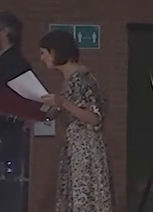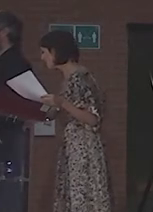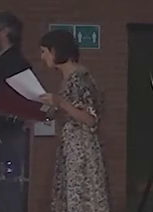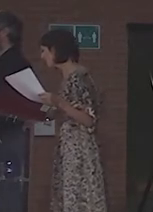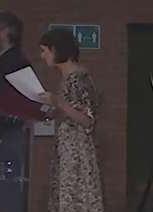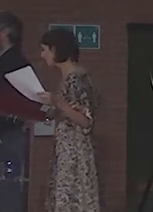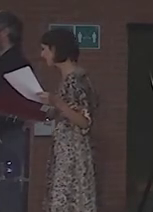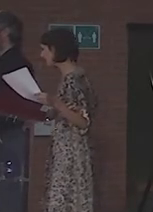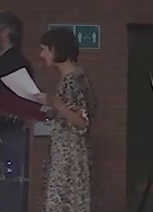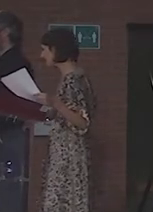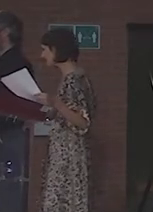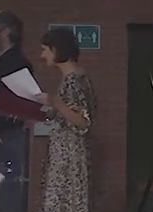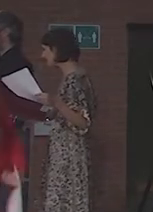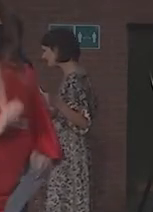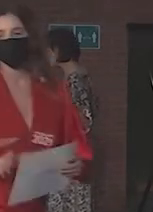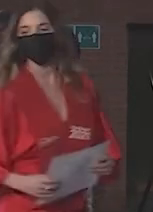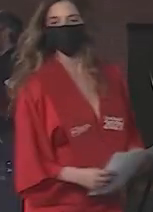Aurora Ferro i Falgueres.